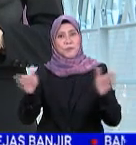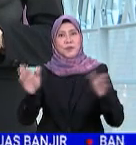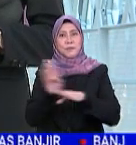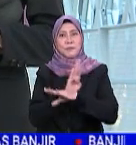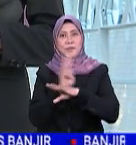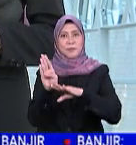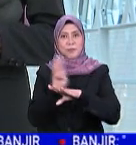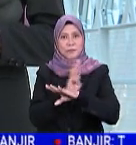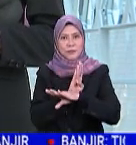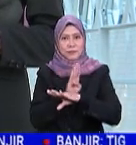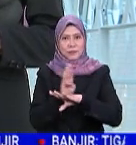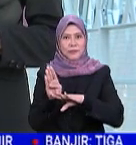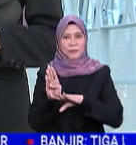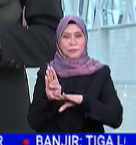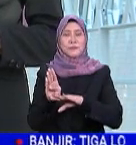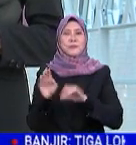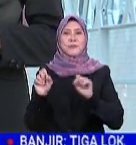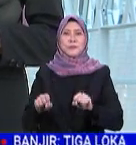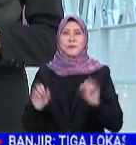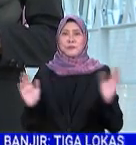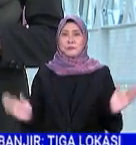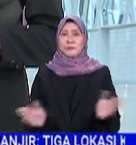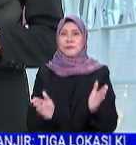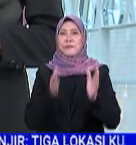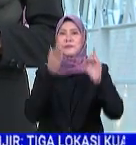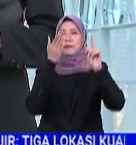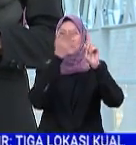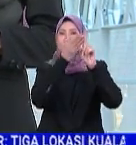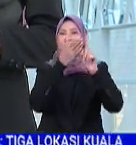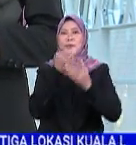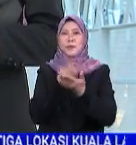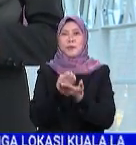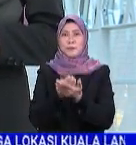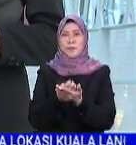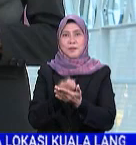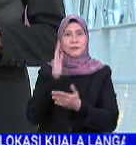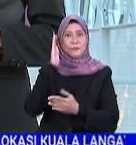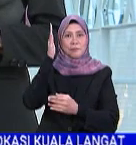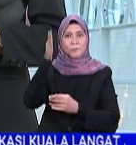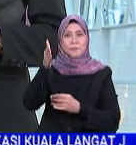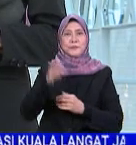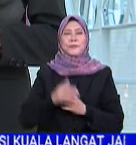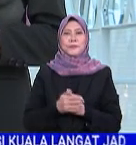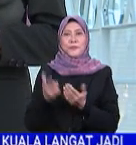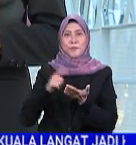sektor perniagaan akan mendorong prospek ekonomi yang lebih optimistik di masa akan datang.